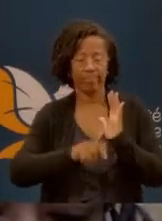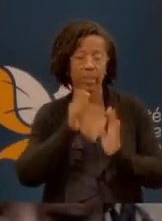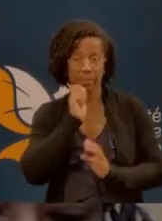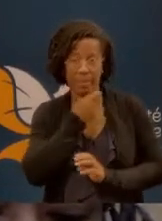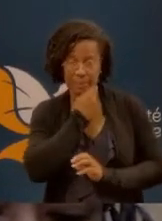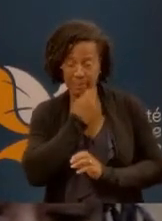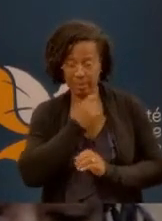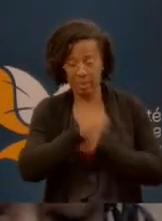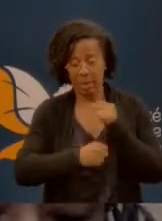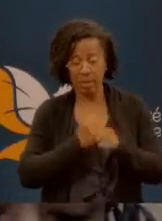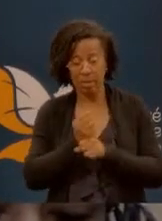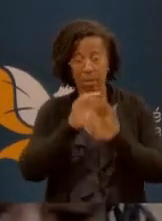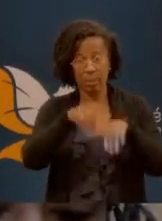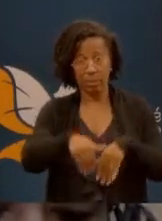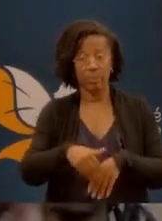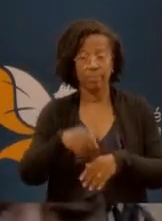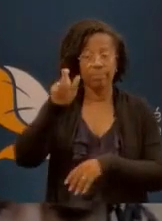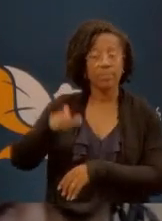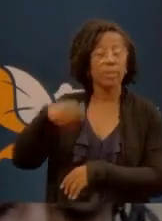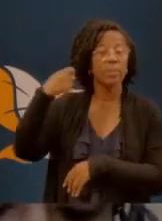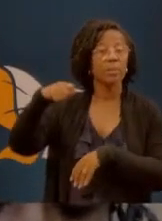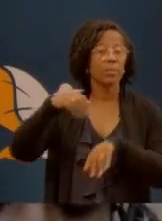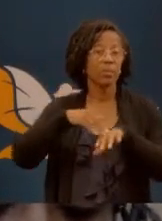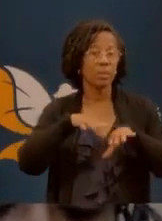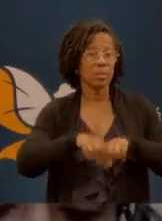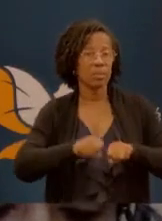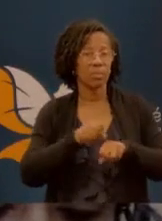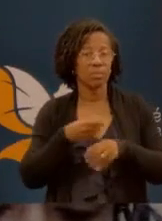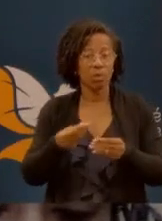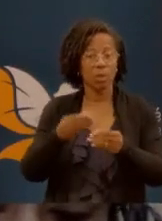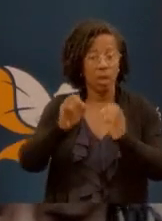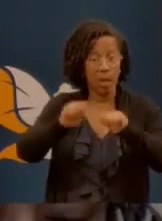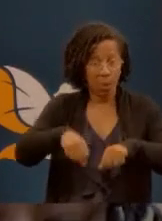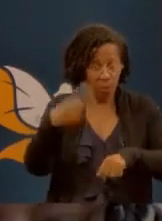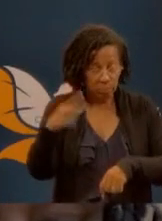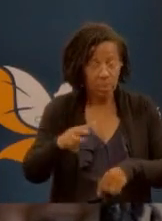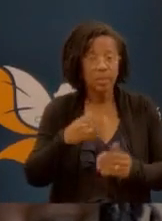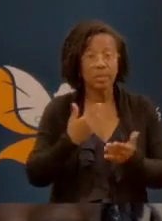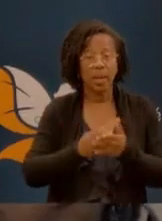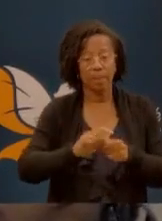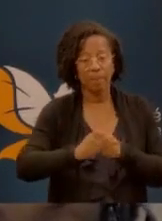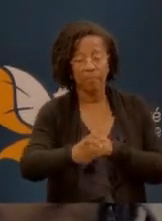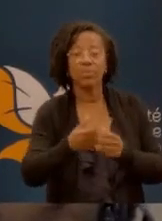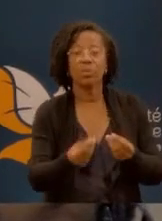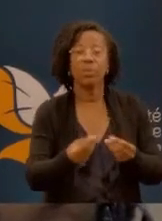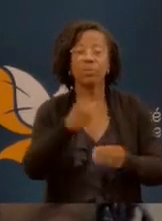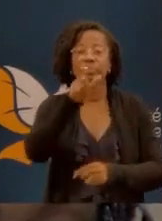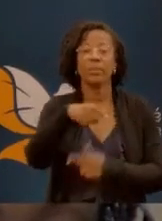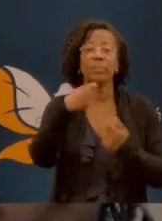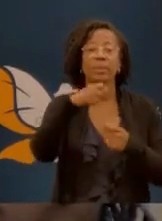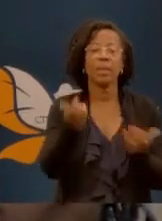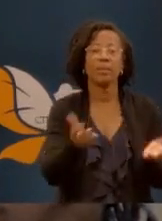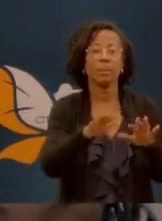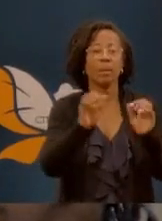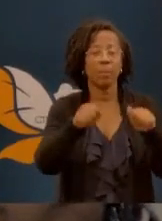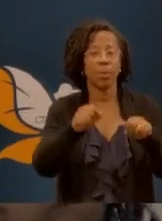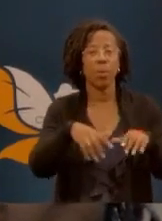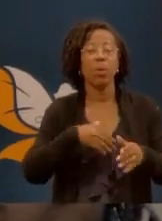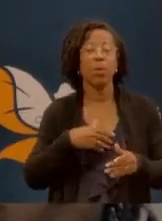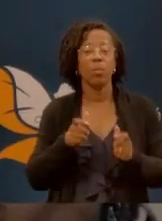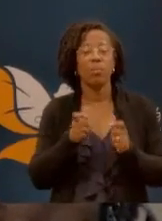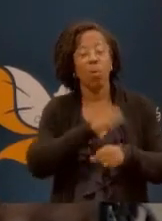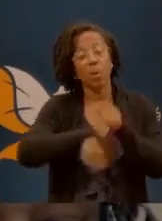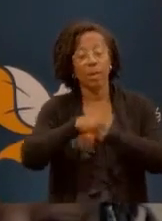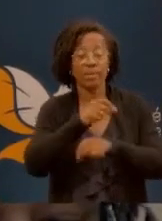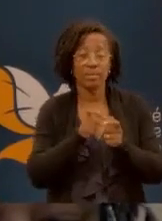l'année suivante, le PCE avait donné son accord et c'est ce qui a permis au président de l'Assemblée de convoquer le congrès, qui